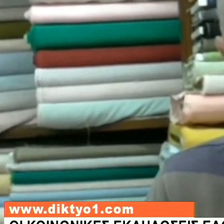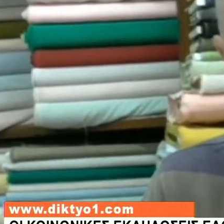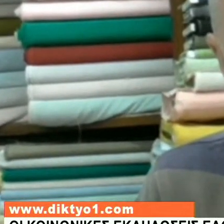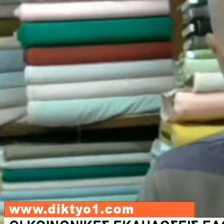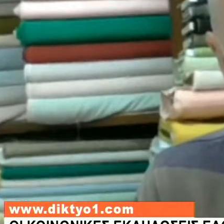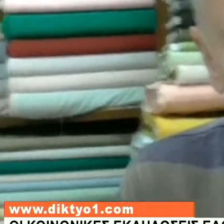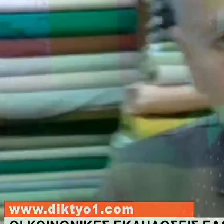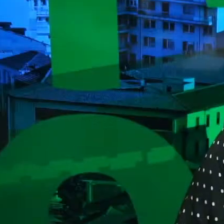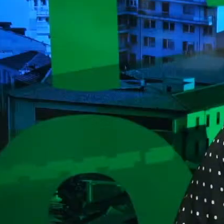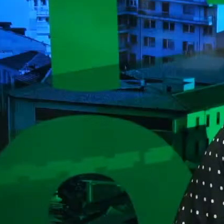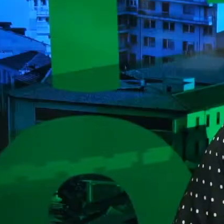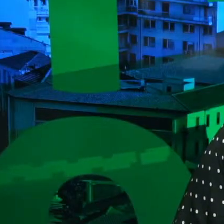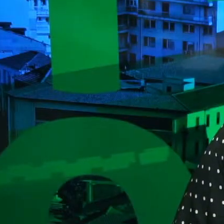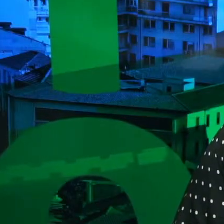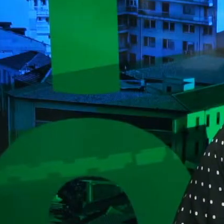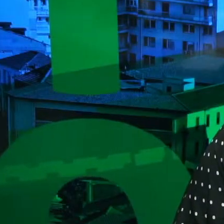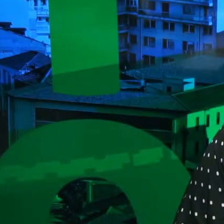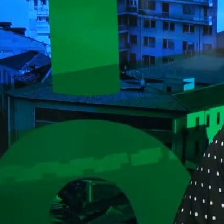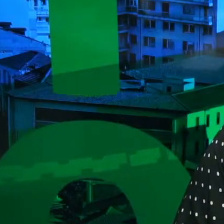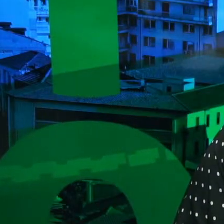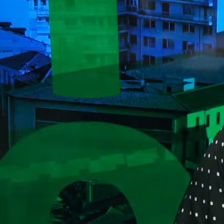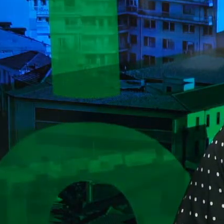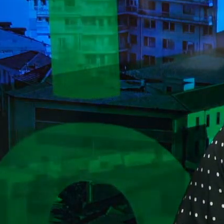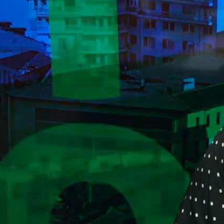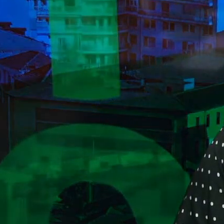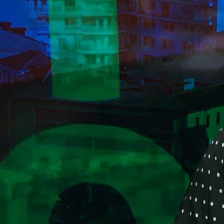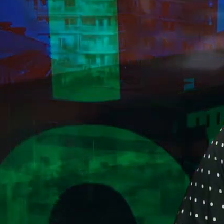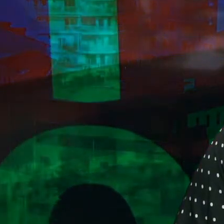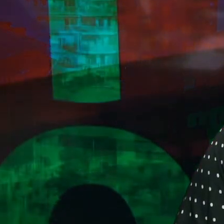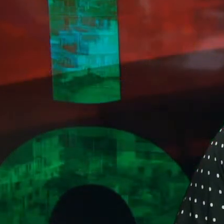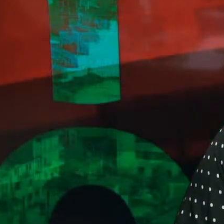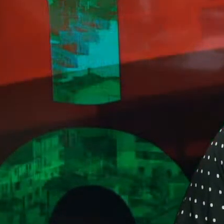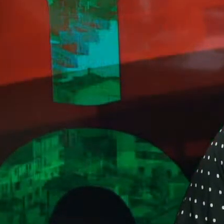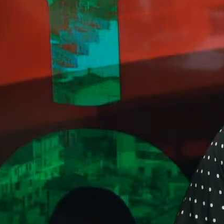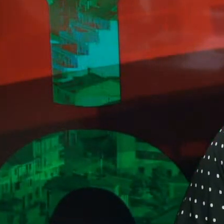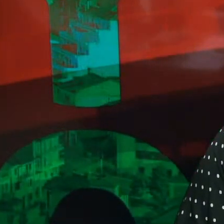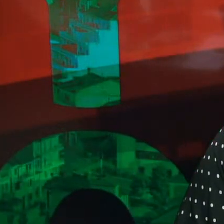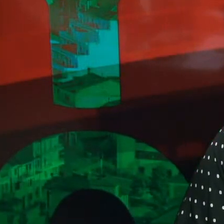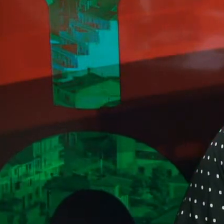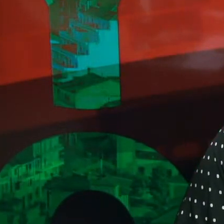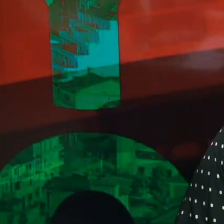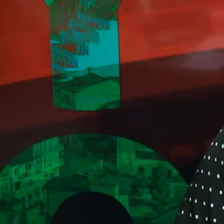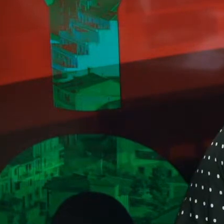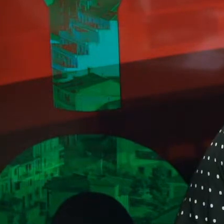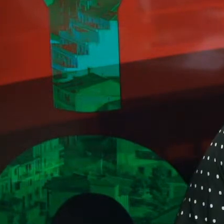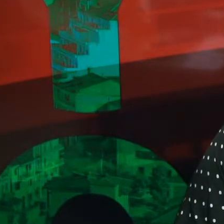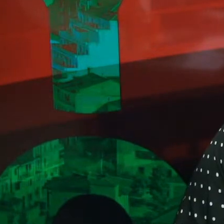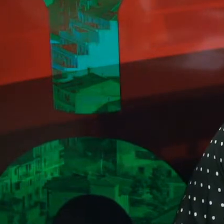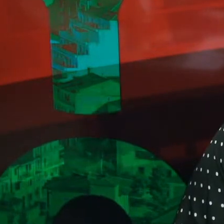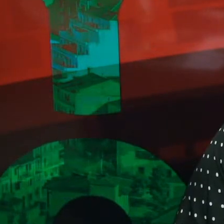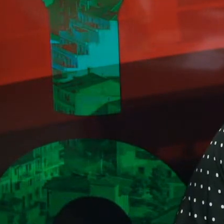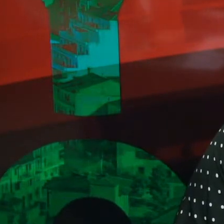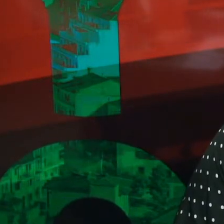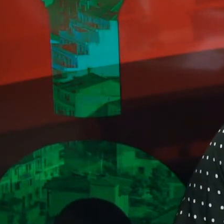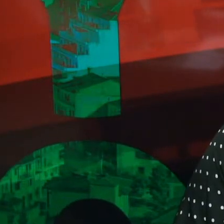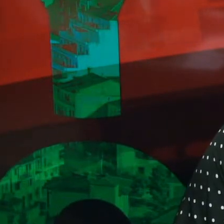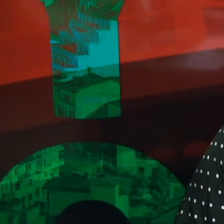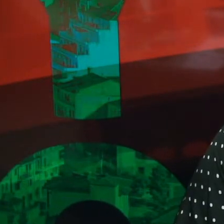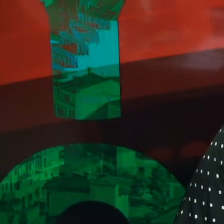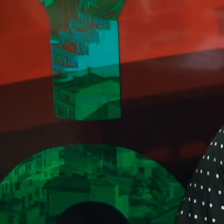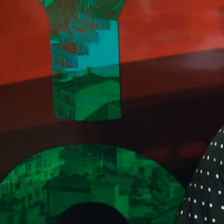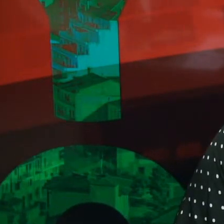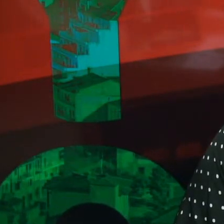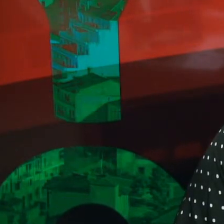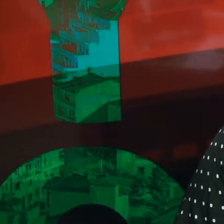πέρα. Η πορεία της πανδημίας στην Ελλάδα είναι πτωτική, τόνισε καθηγήτρια παιδιατρικής λοιμοξιολογίας Βάνα Παπαευαγγέλου